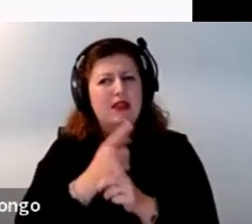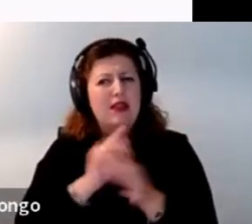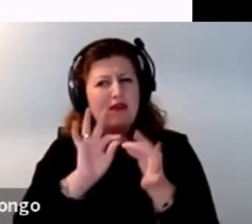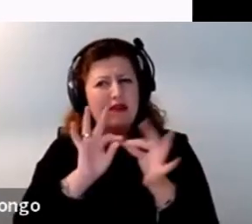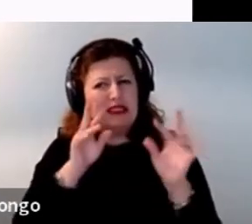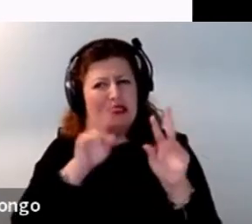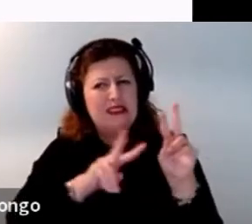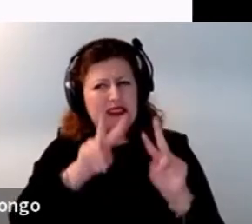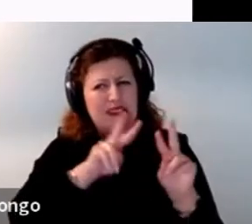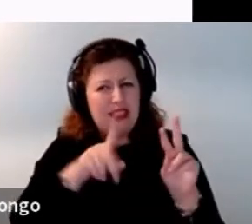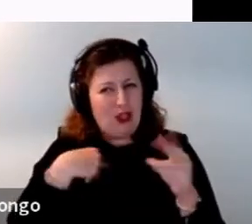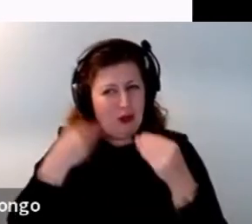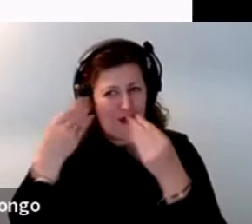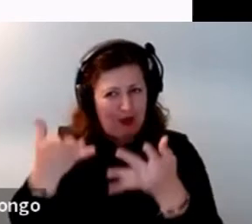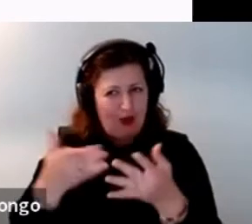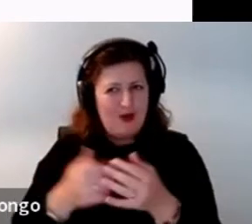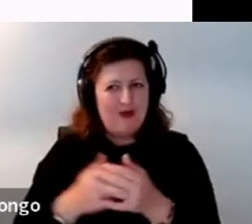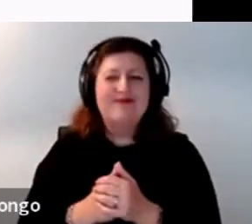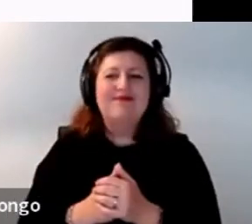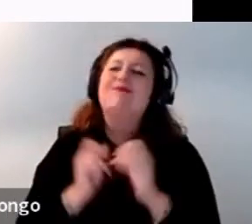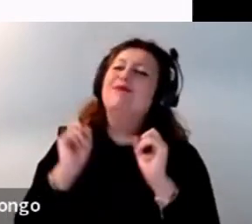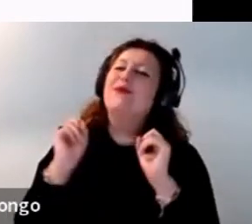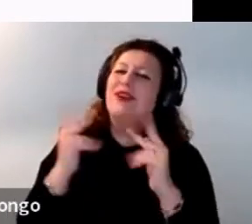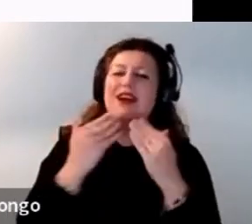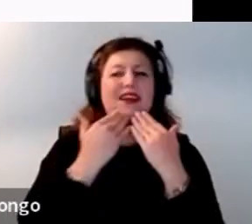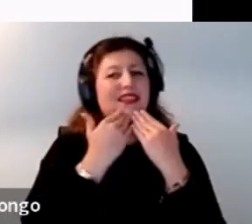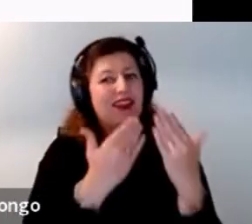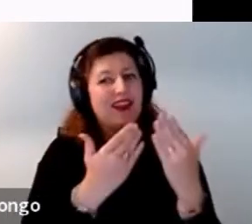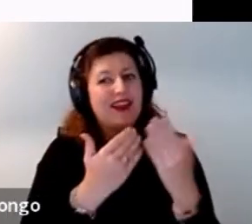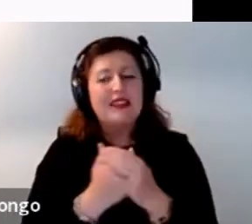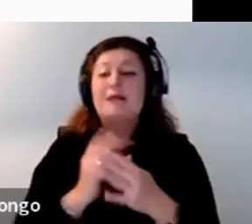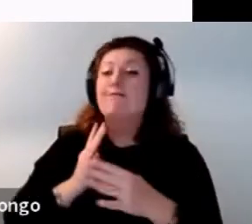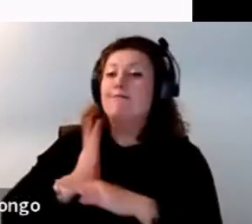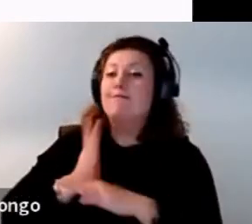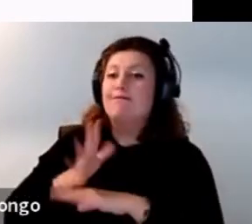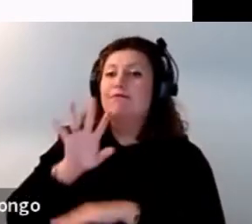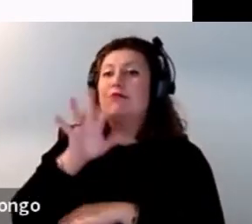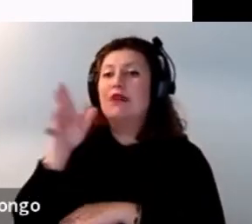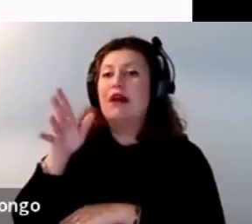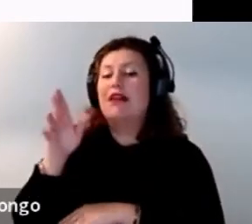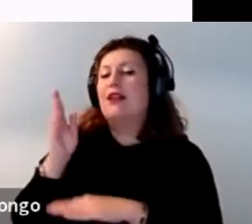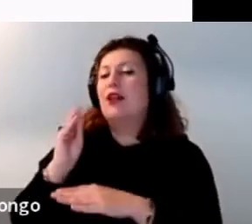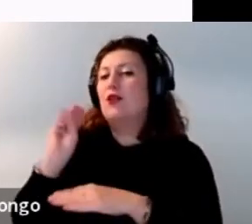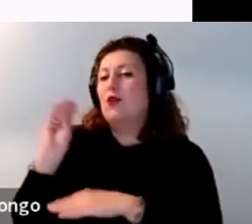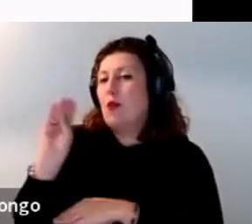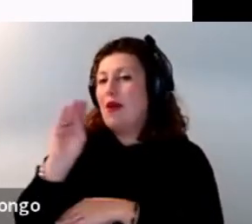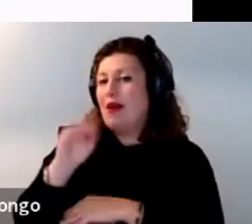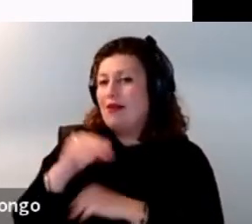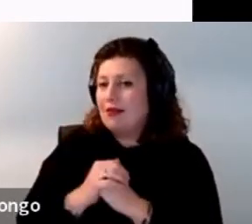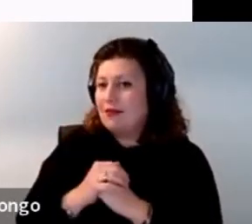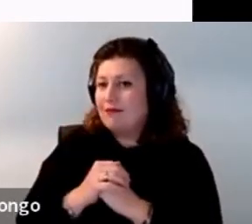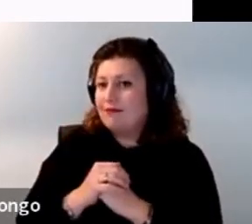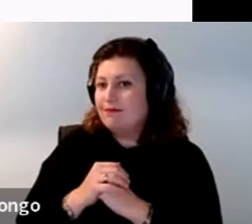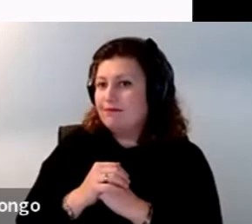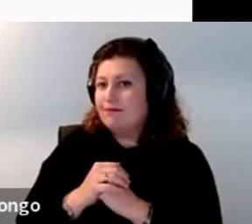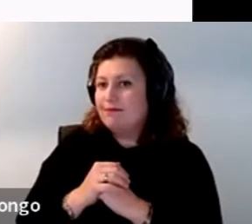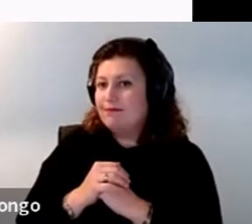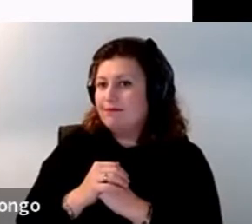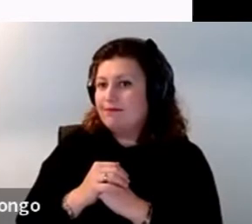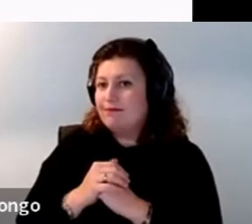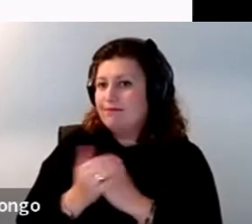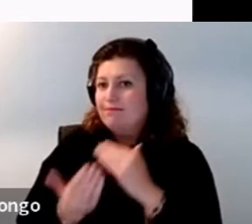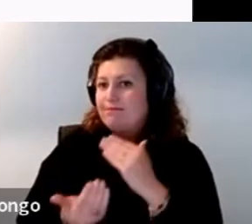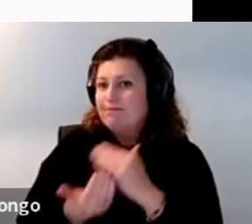certo. Grazie. E poi c'era una domanda che vado a recuperare.